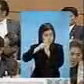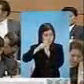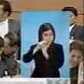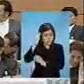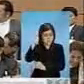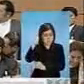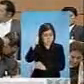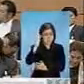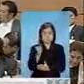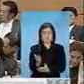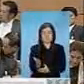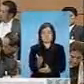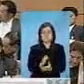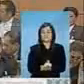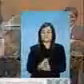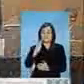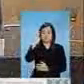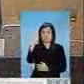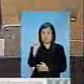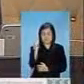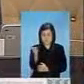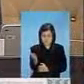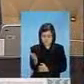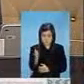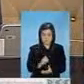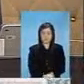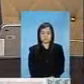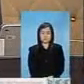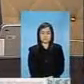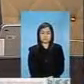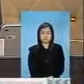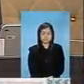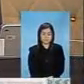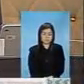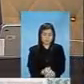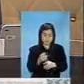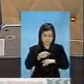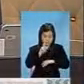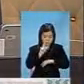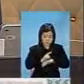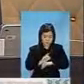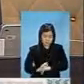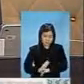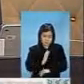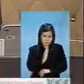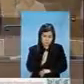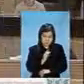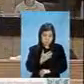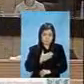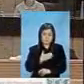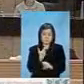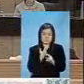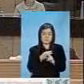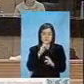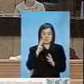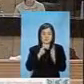านวัชระประท้วงเรื่องอะไรครับ ท่านประธานที่เคารพกระผมนายวัชระเพชร